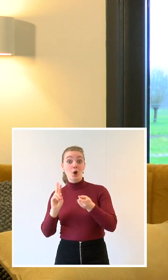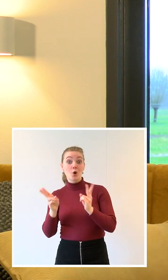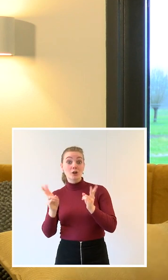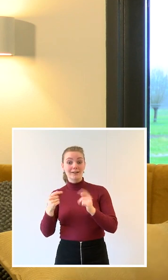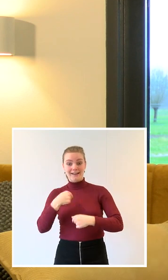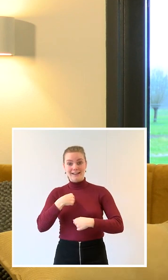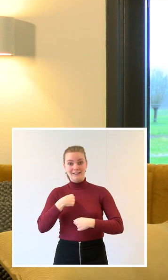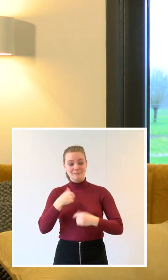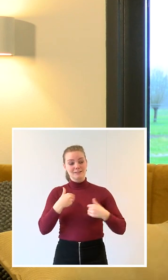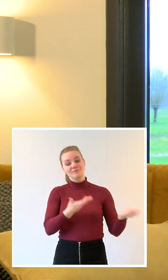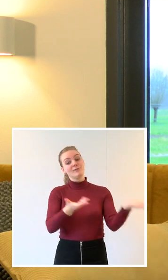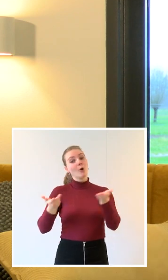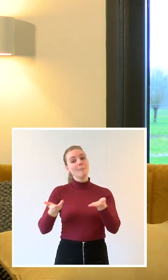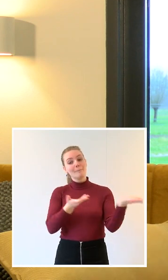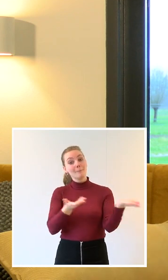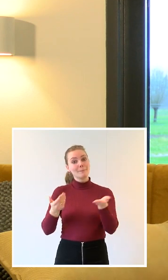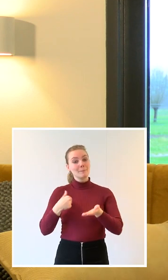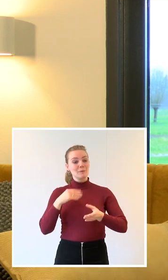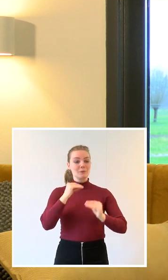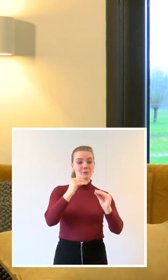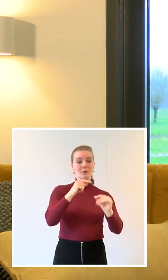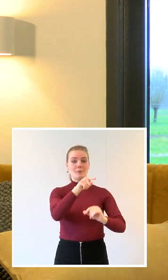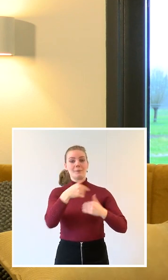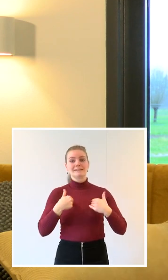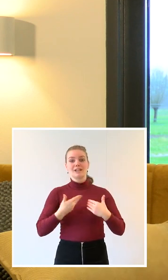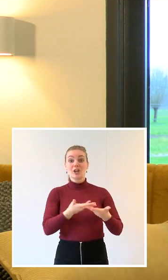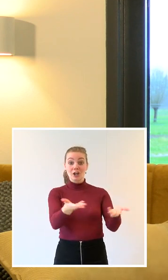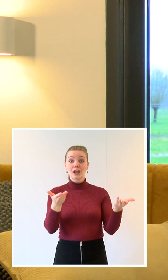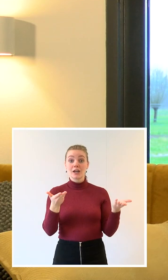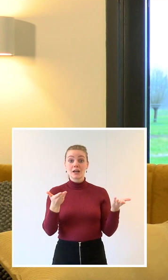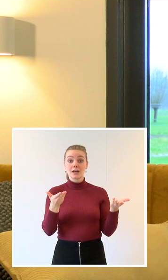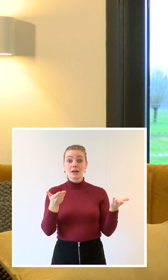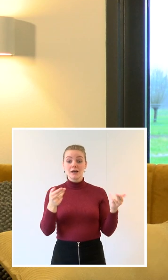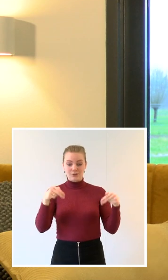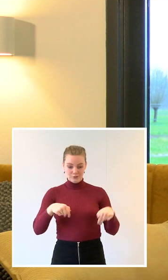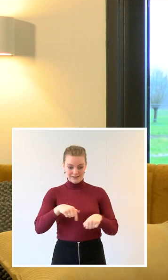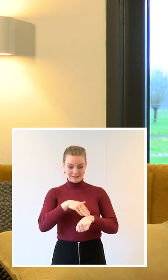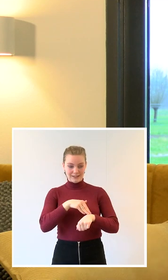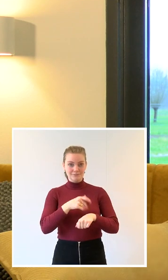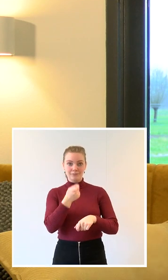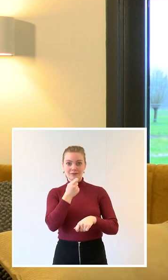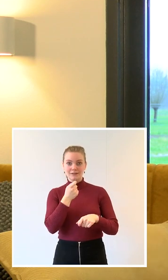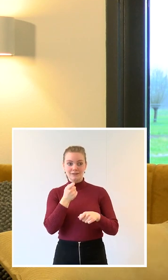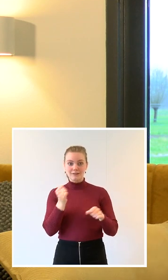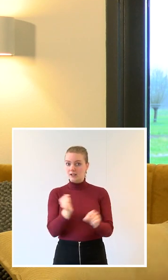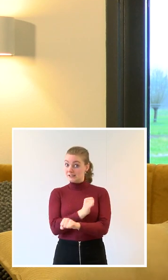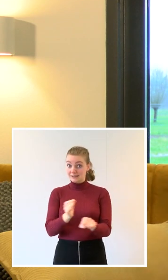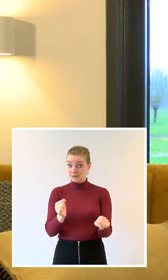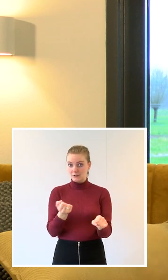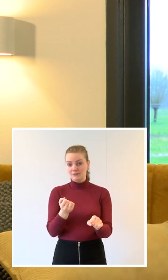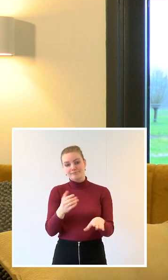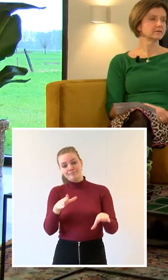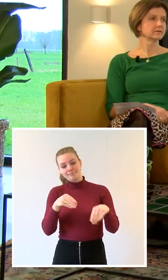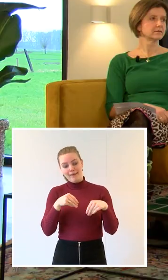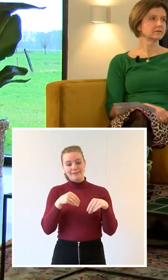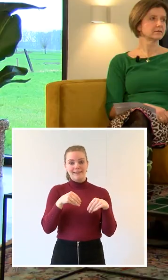En ik houd praatjes met mensen. En nu in deze tijd, nu we geen maaltijd meer kunnen hebben, vanwege alle maatregelen, is ze blijven